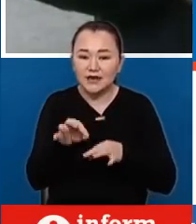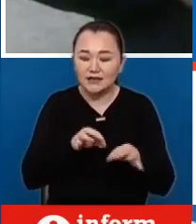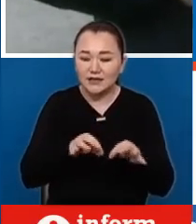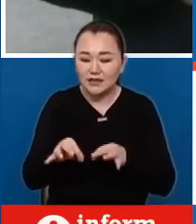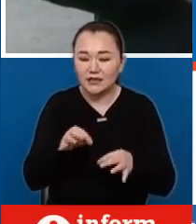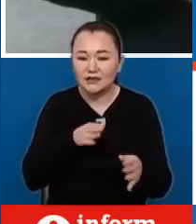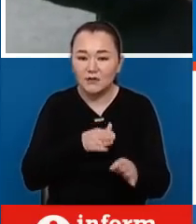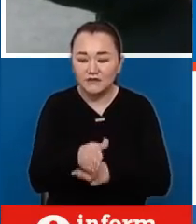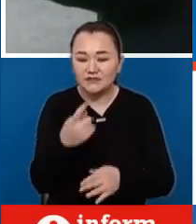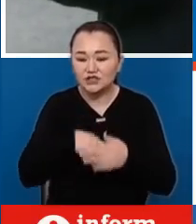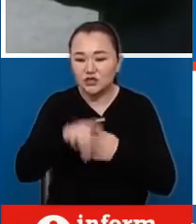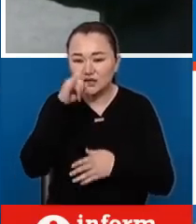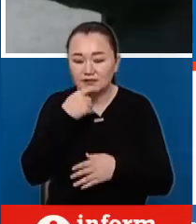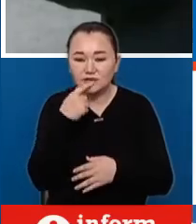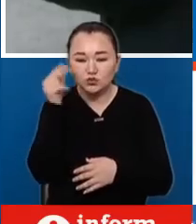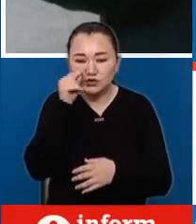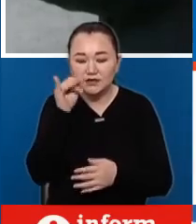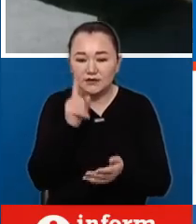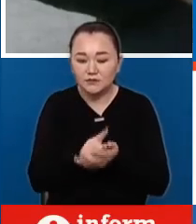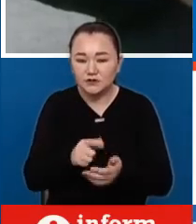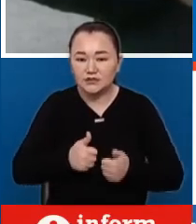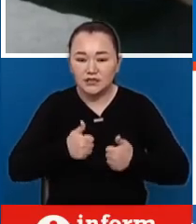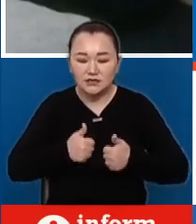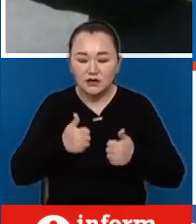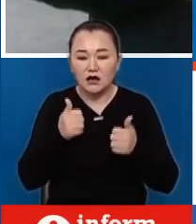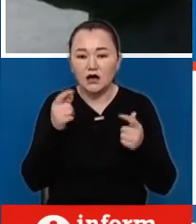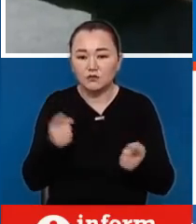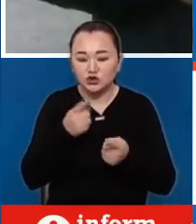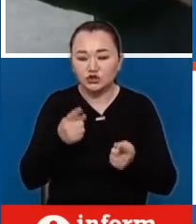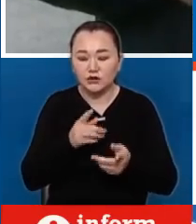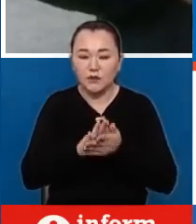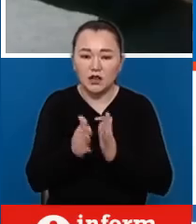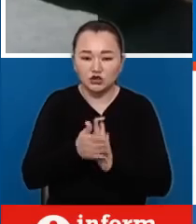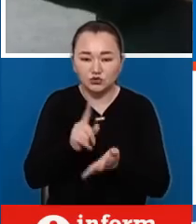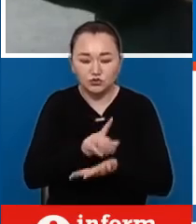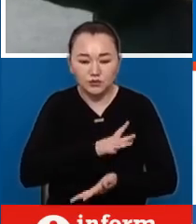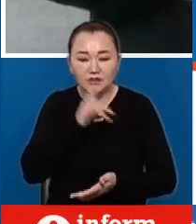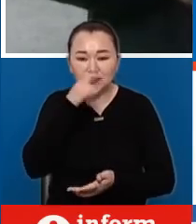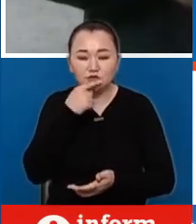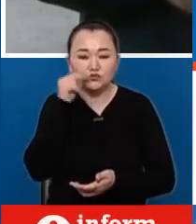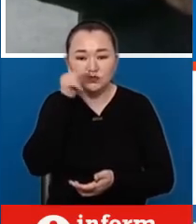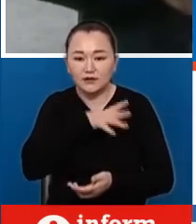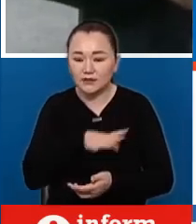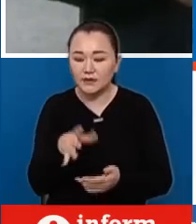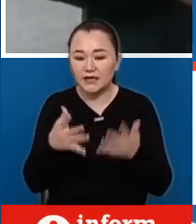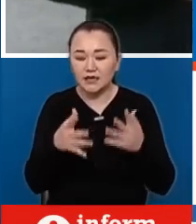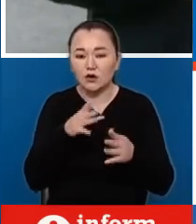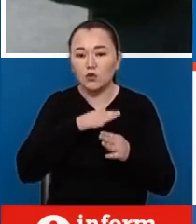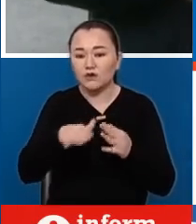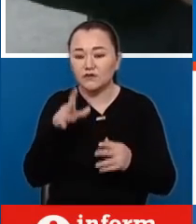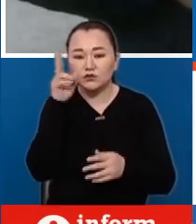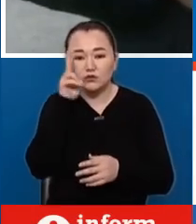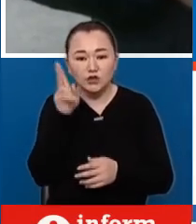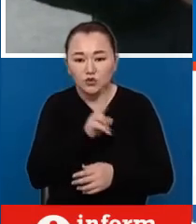отыр. Демек, қазақ тілін үйрену, оны білуге ұмтылу қалыпты жағдайға айналуы қажет. Бірақ тілді оқымаған не тиісті деңгейде